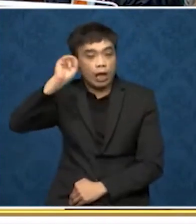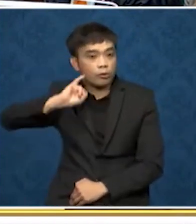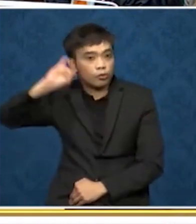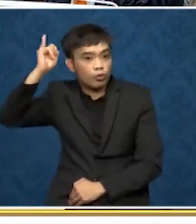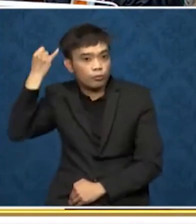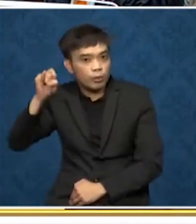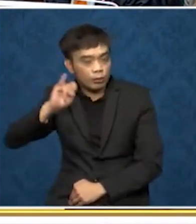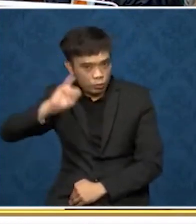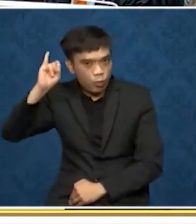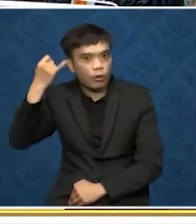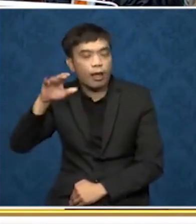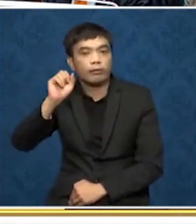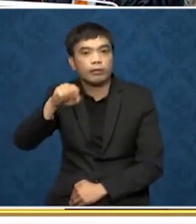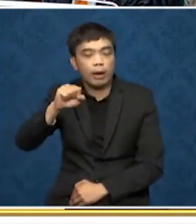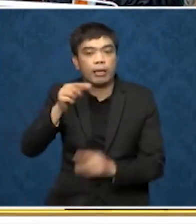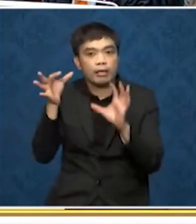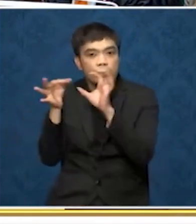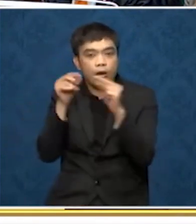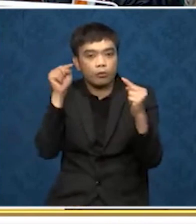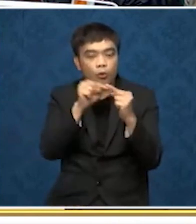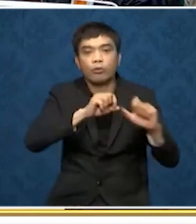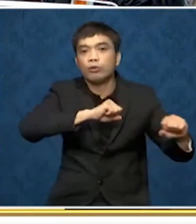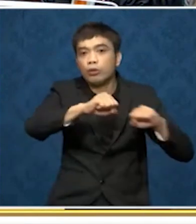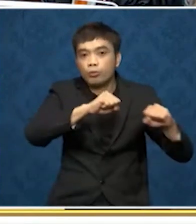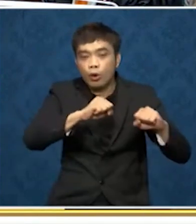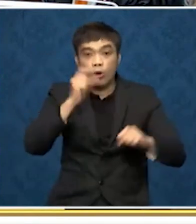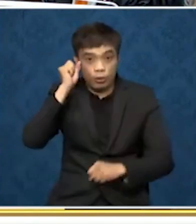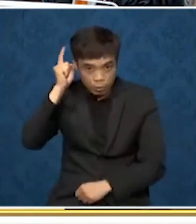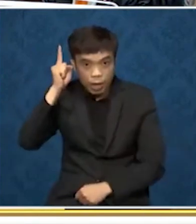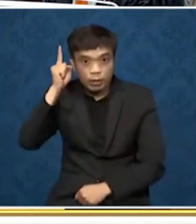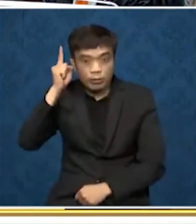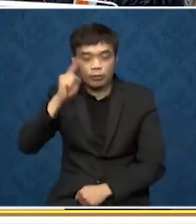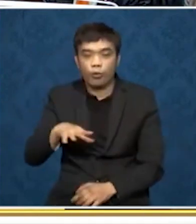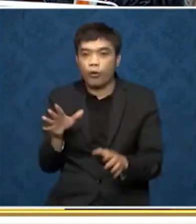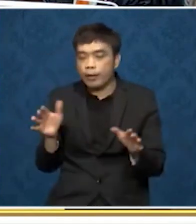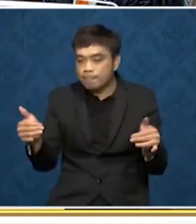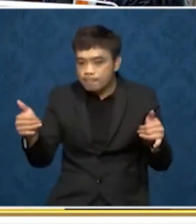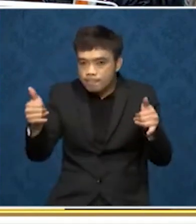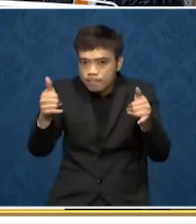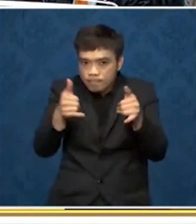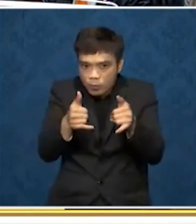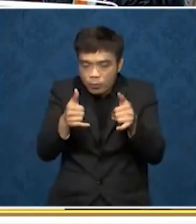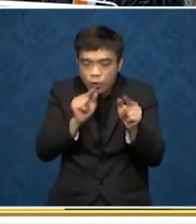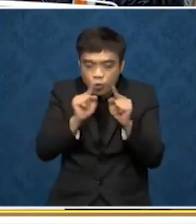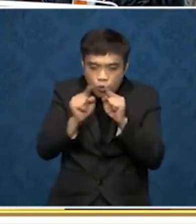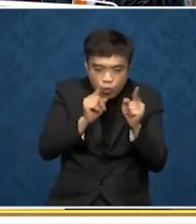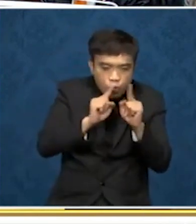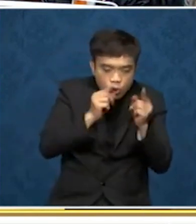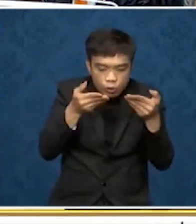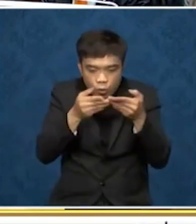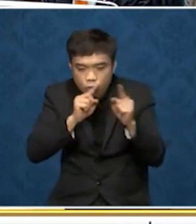แล้วหรือยังนะคะเกี่ยวกับเยาวชนท่านเคยจับเขาคุยกับเยาวชนในประเทศนี้กี่